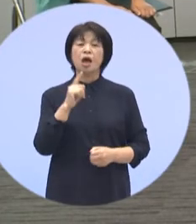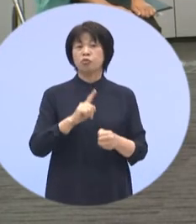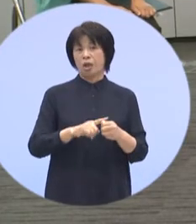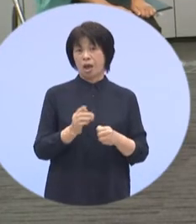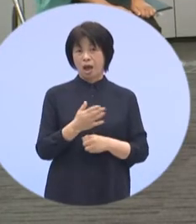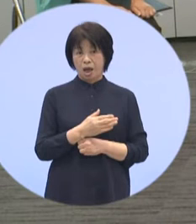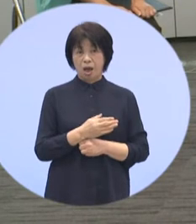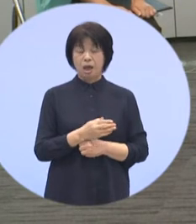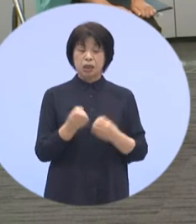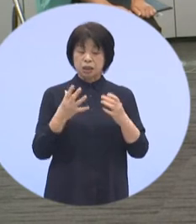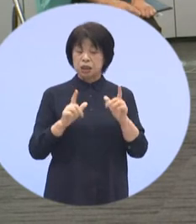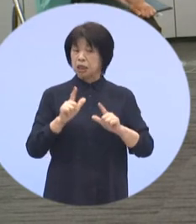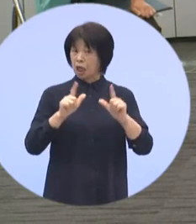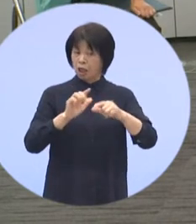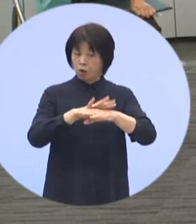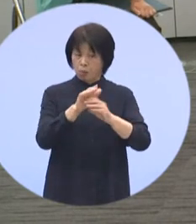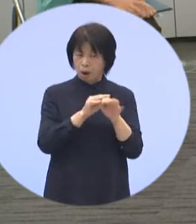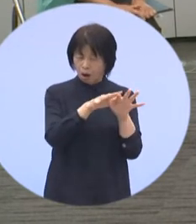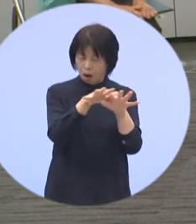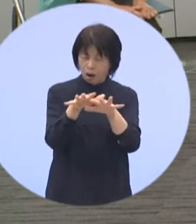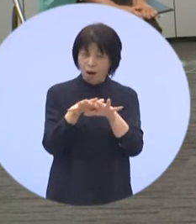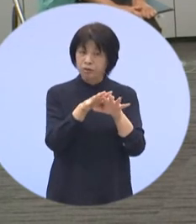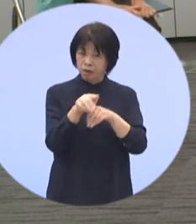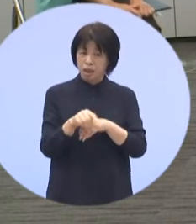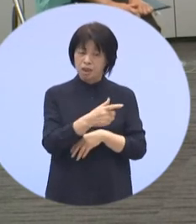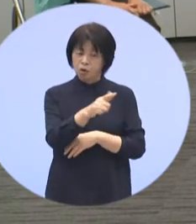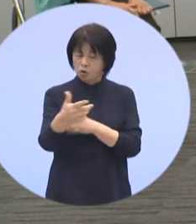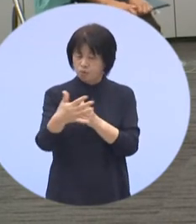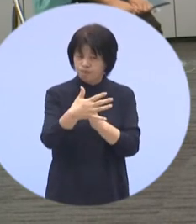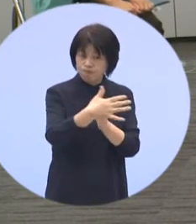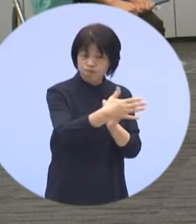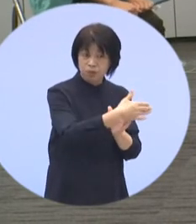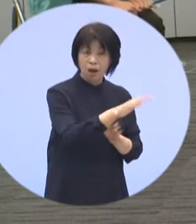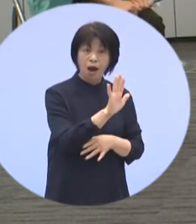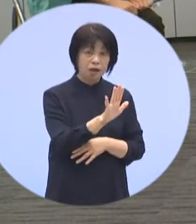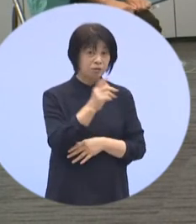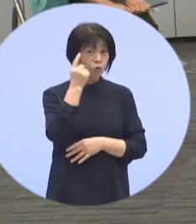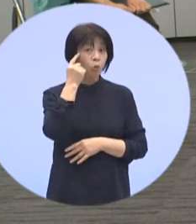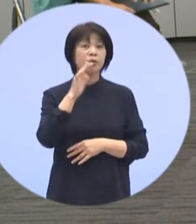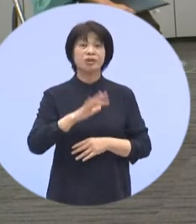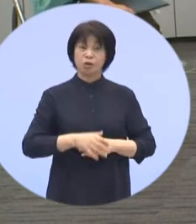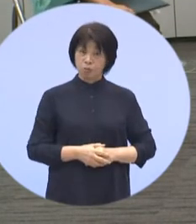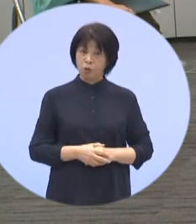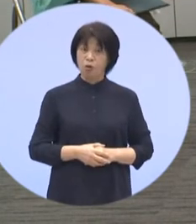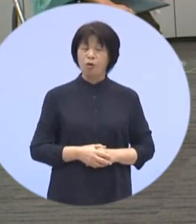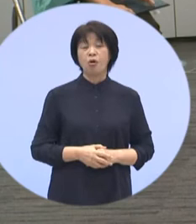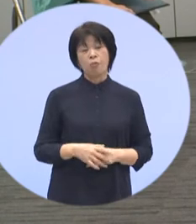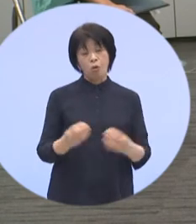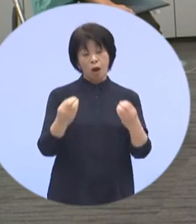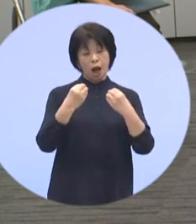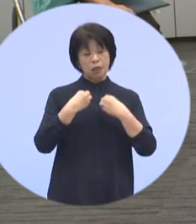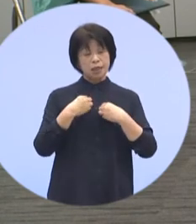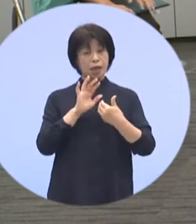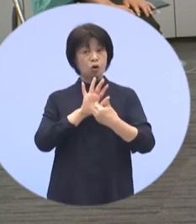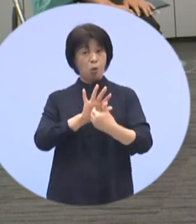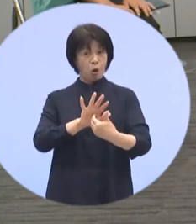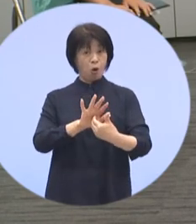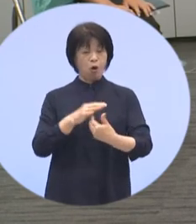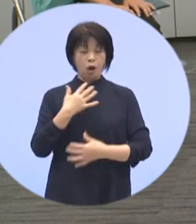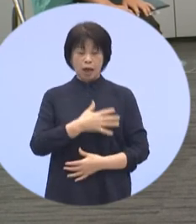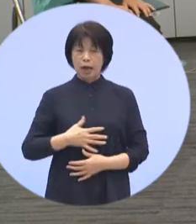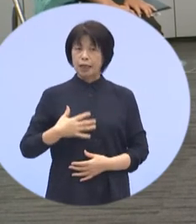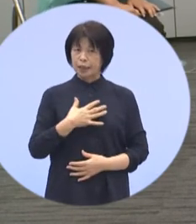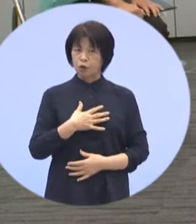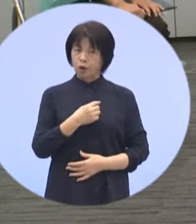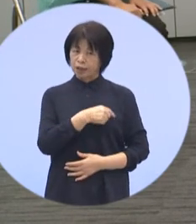の蔓延で、さまざまな制約ができたかと思いますけれども、感染予防とか体、モチベーションの